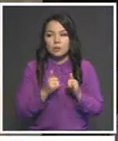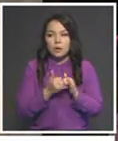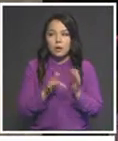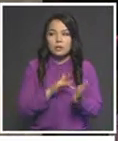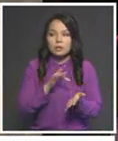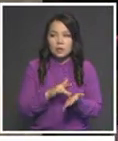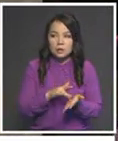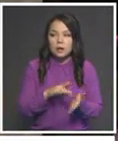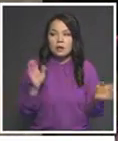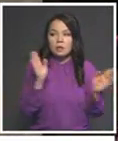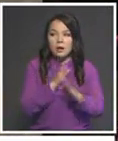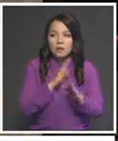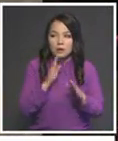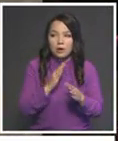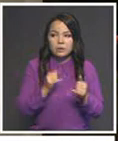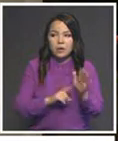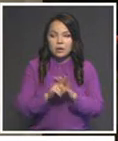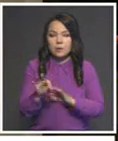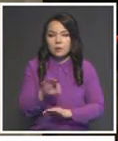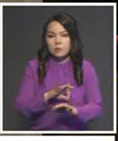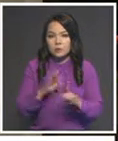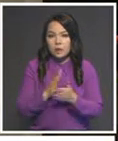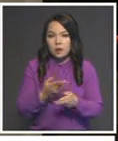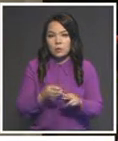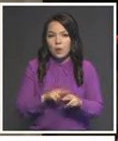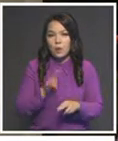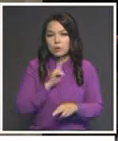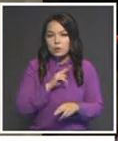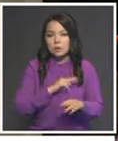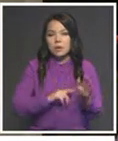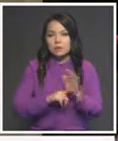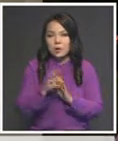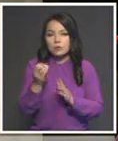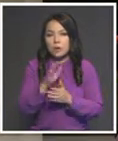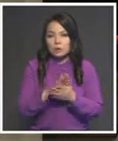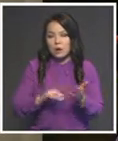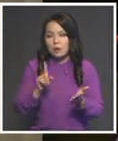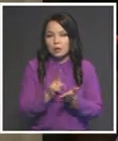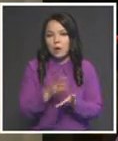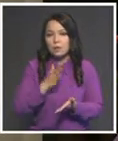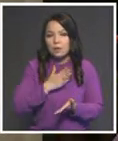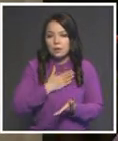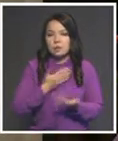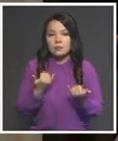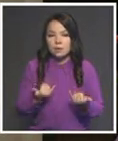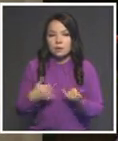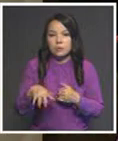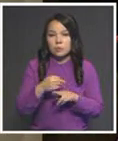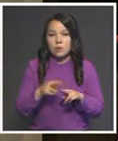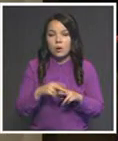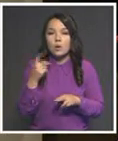қаласында экологиялық проект. Біз осы жұмысты қазір жалғастырамыз. Негізінде біздің